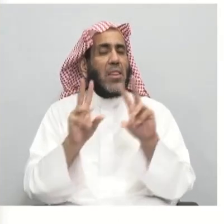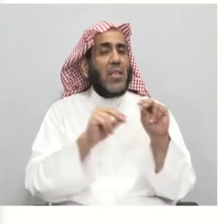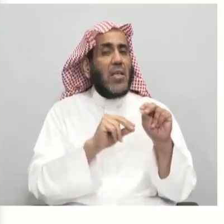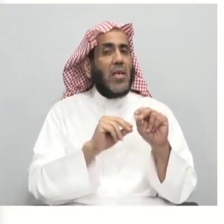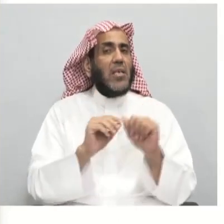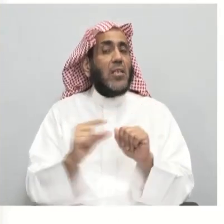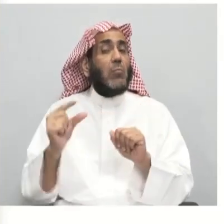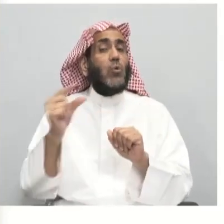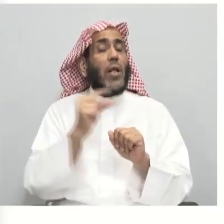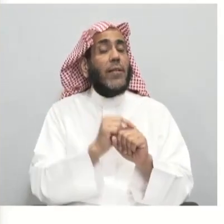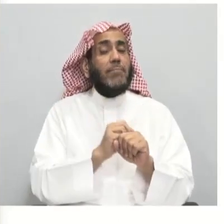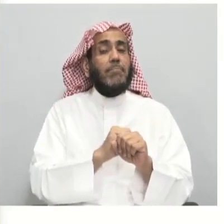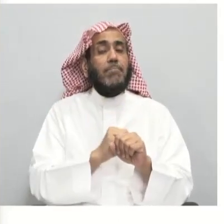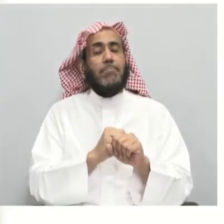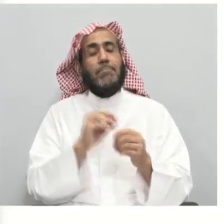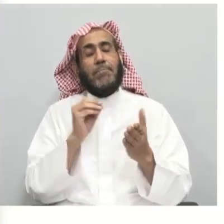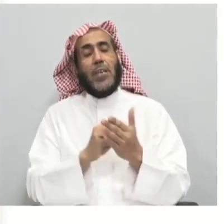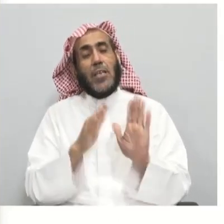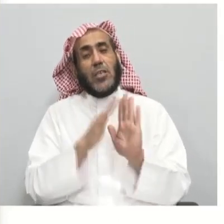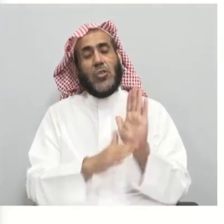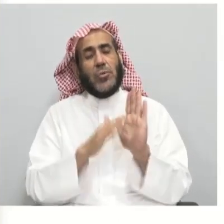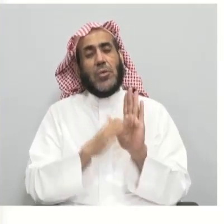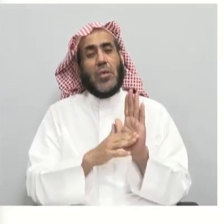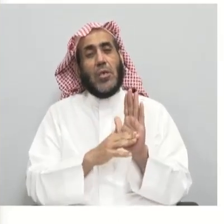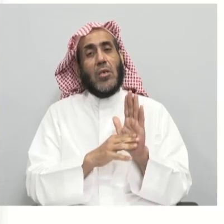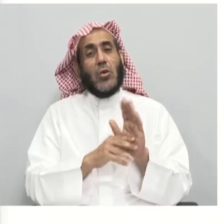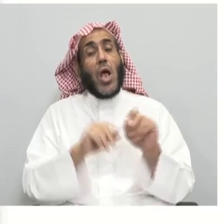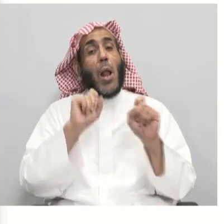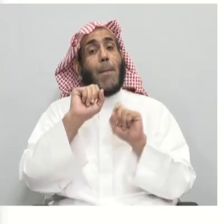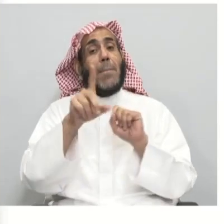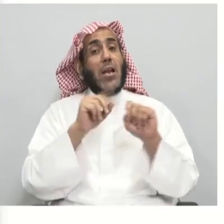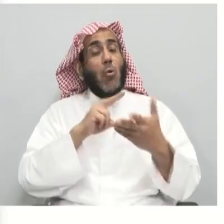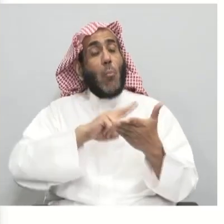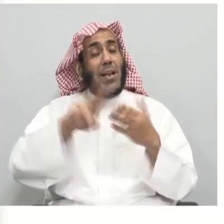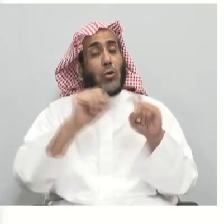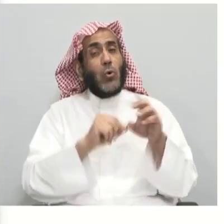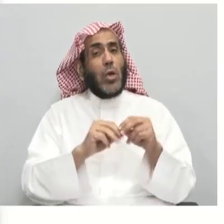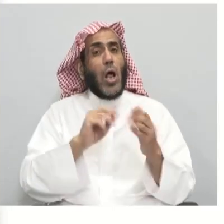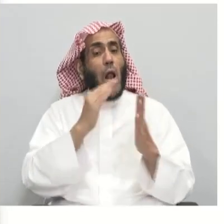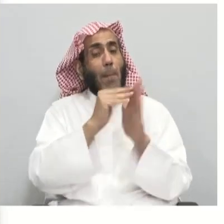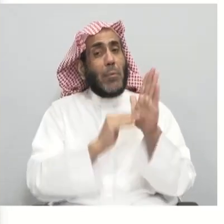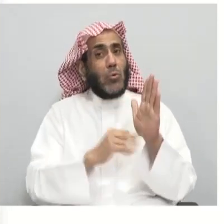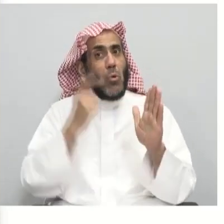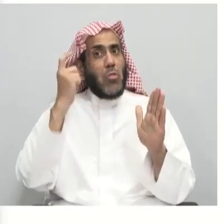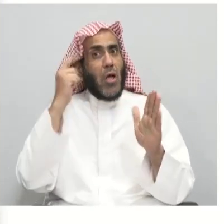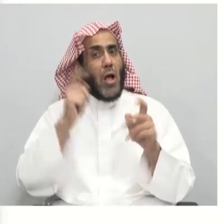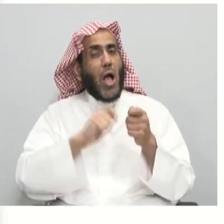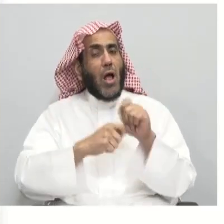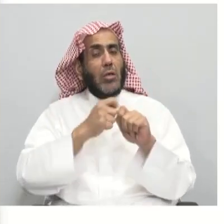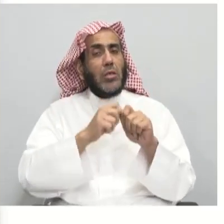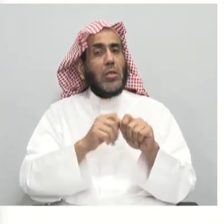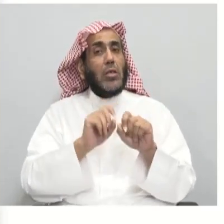المصطلحات في هذا النص البريد الالكتروني البرمجيات الذكاء الاصطناعي